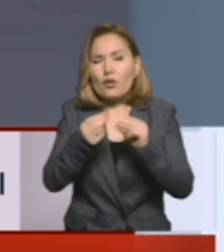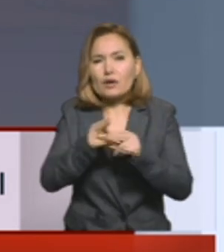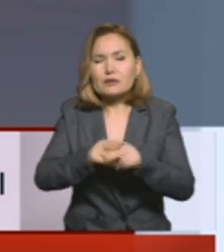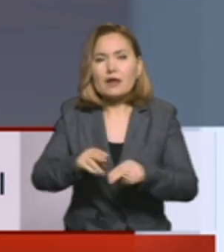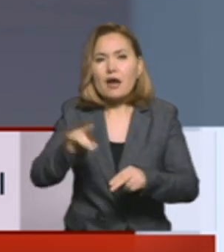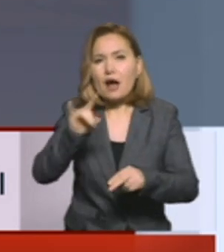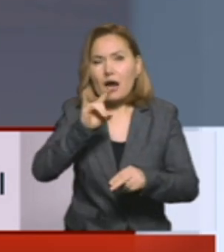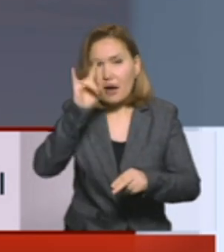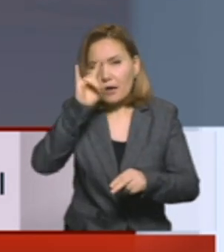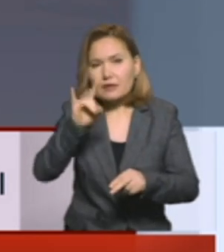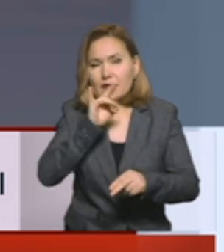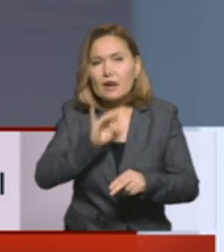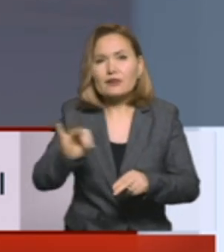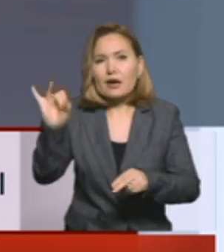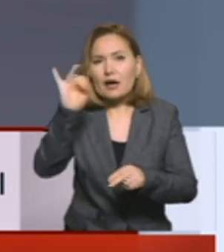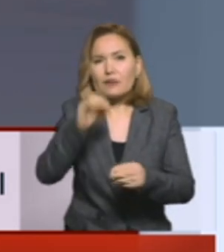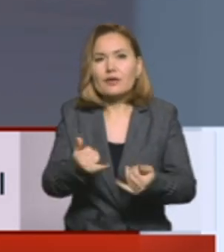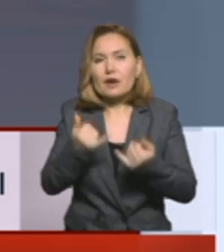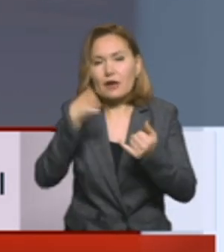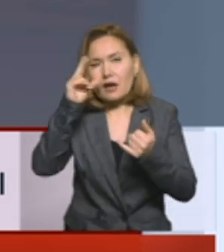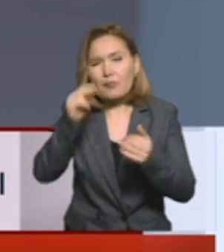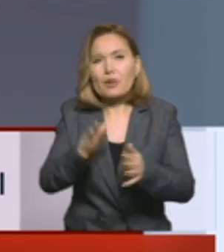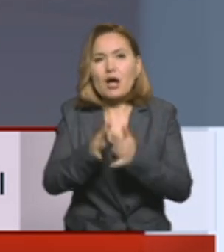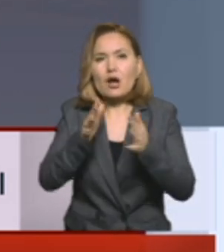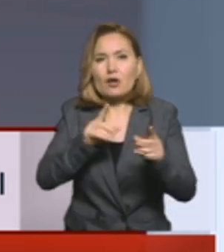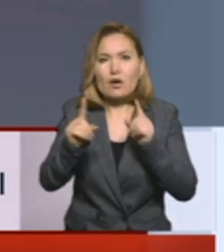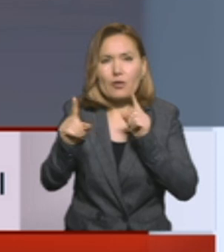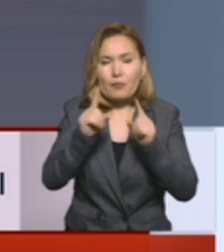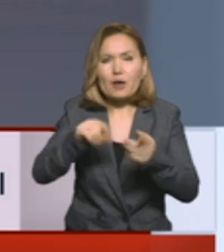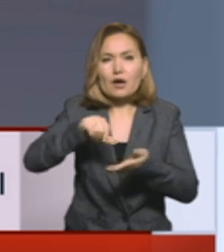жатқанын әйгілейтін осы айтулы датаға орай кең ауқымды